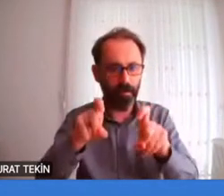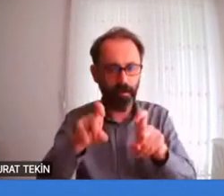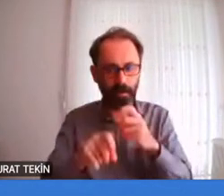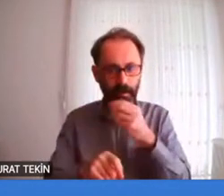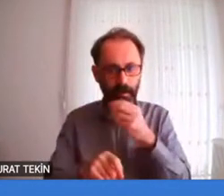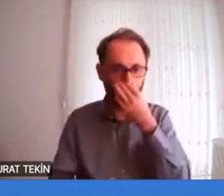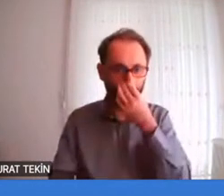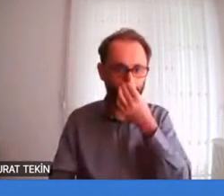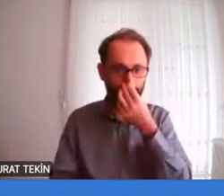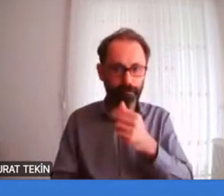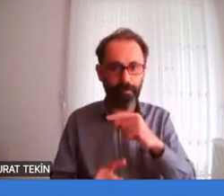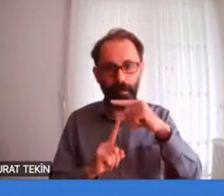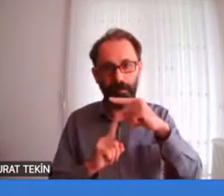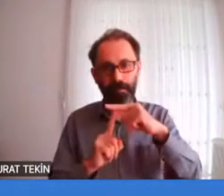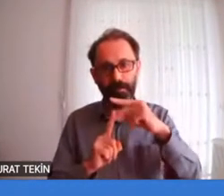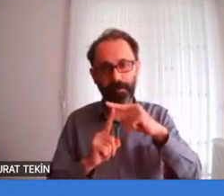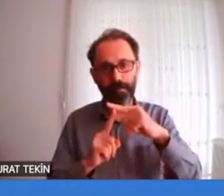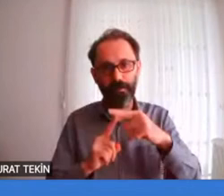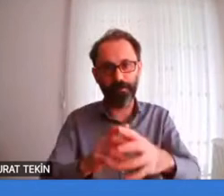Teşekkür ediyorum Nursel Hanım. Teşekkür ediyorum.